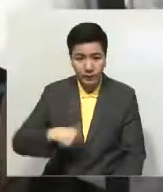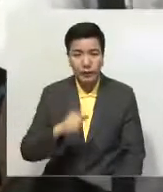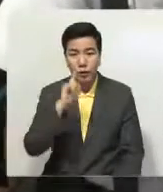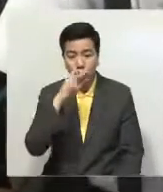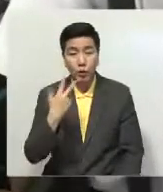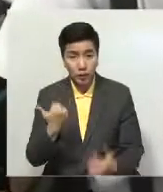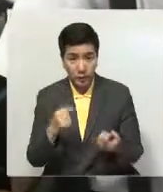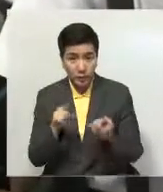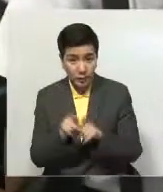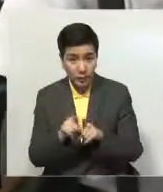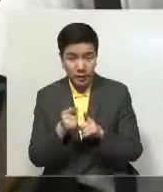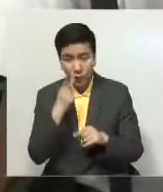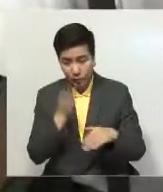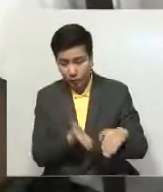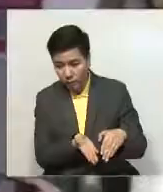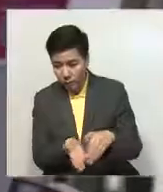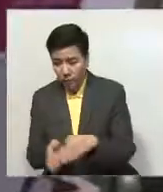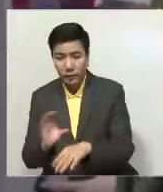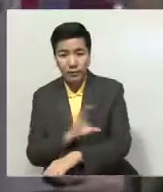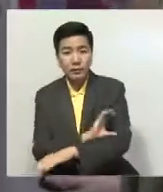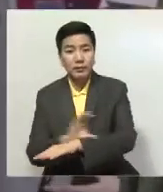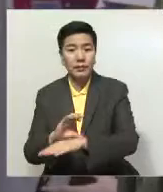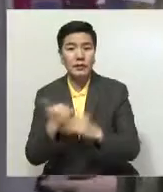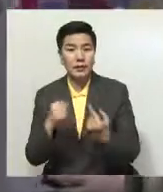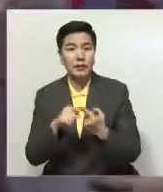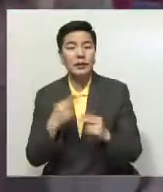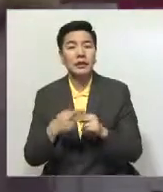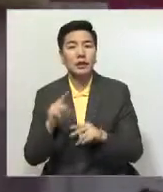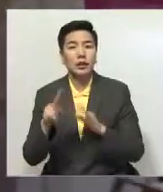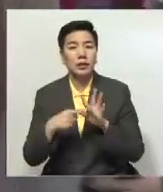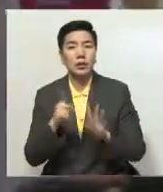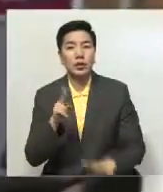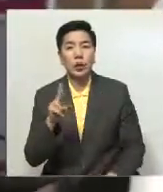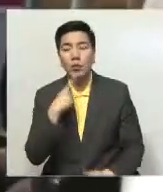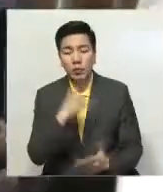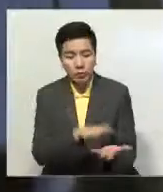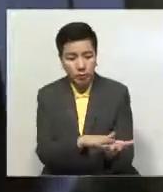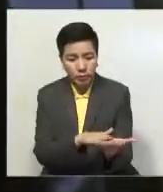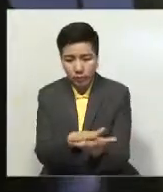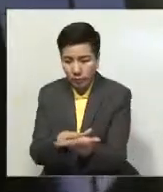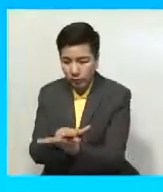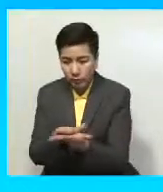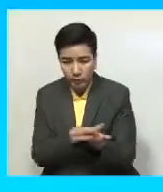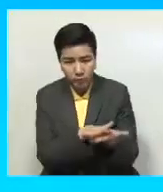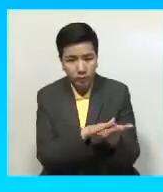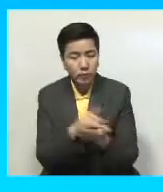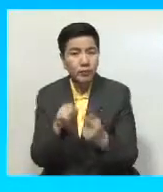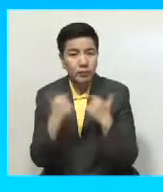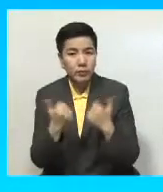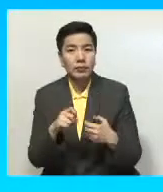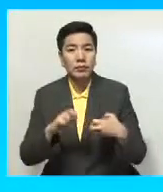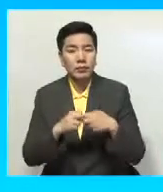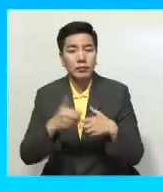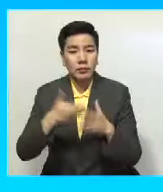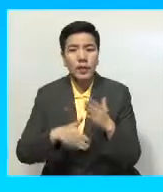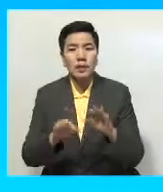ารีอีกครั้งหนึ่งนะคะระหว่างที่อยู่บนขบวนรถคุณผู้ชมคะคุณถากรก็ได้ขออภัยผู้โดยสารในความไม่สะดวกแล้